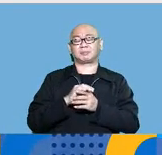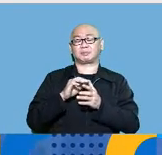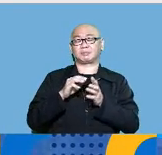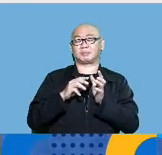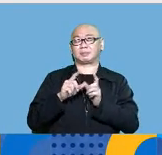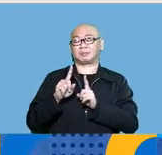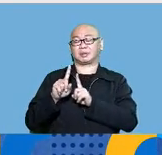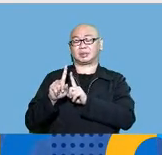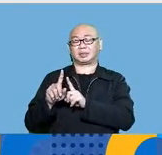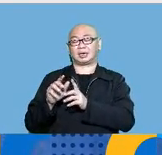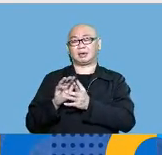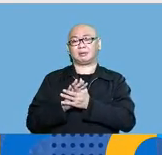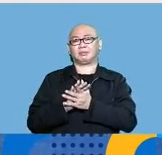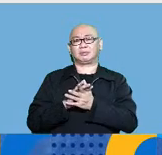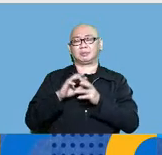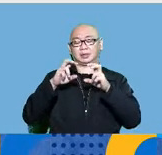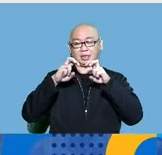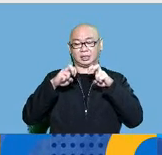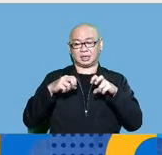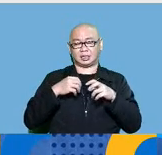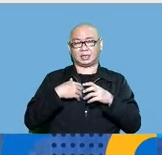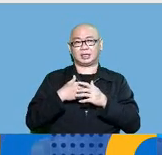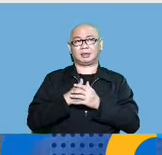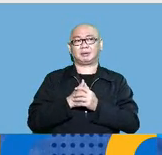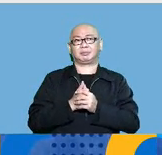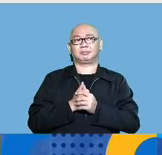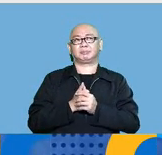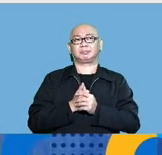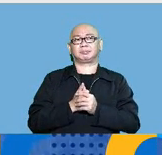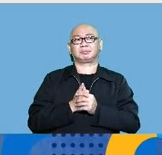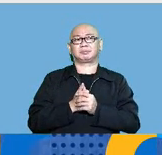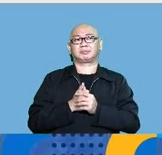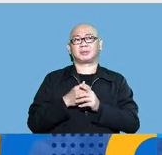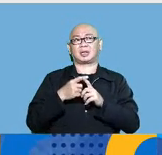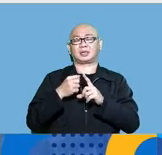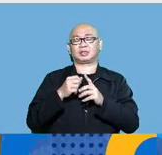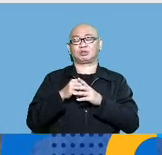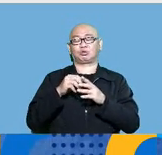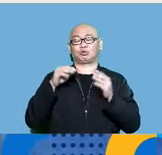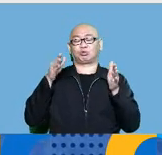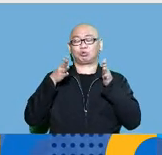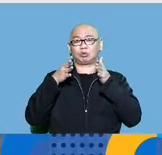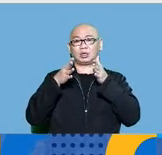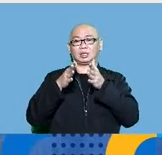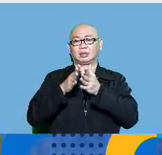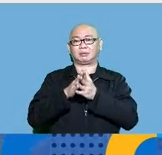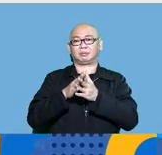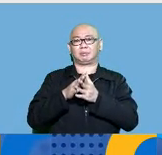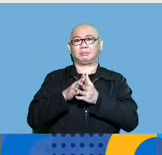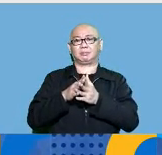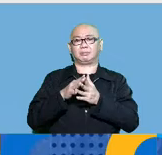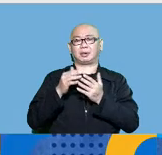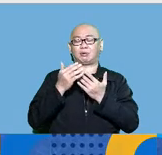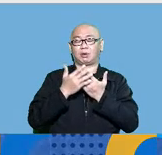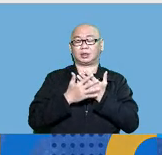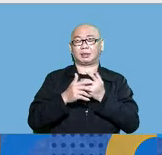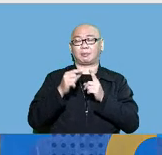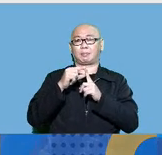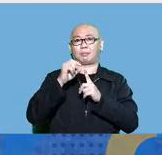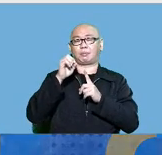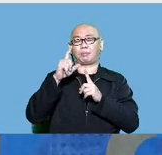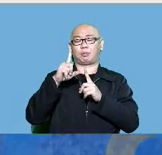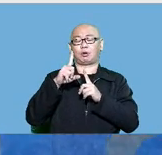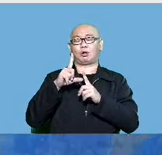Arwani SKM BN Hons MN dari jurusan keperawatan Poltekkes